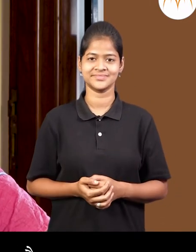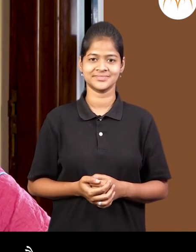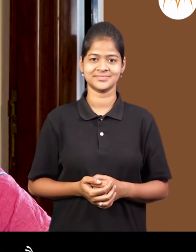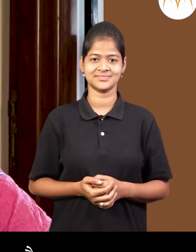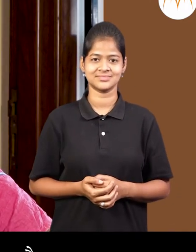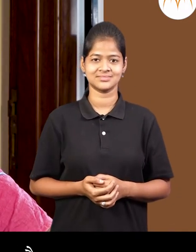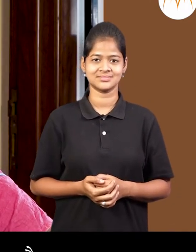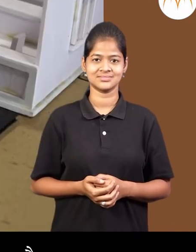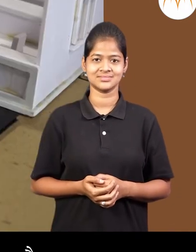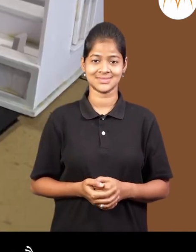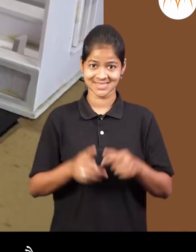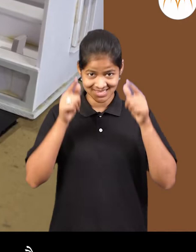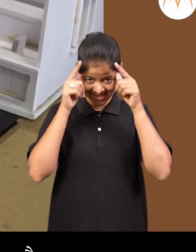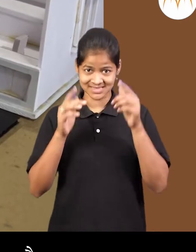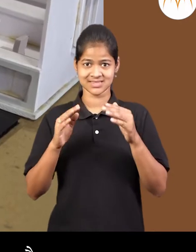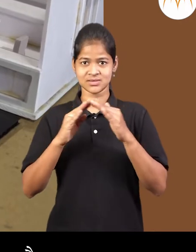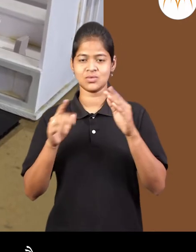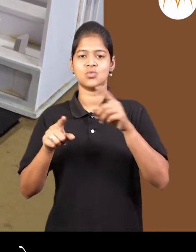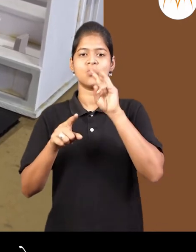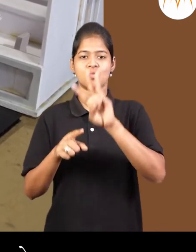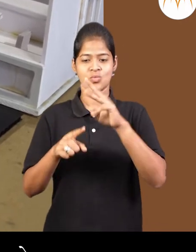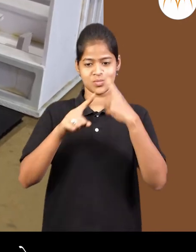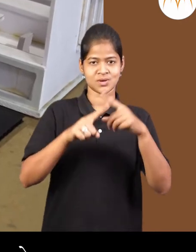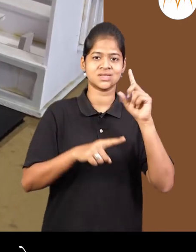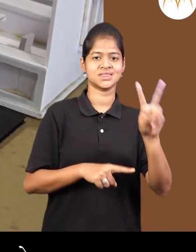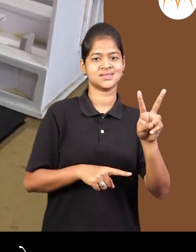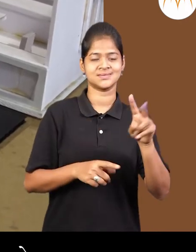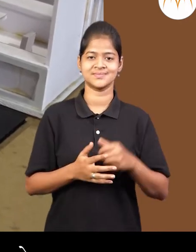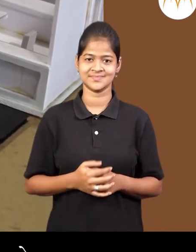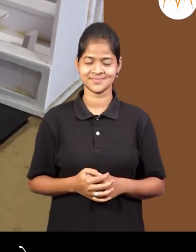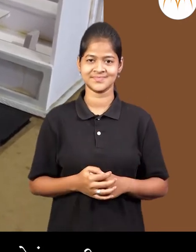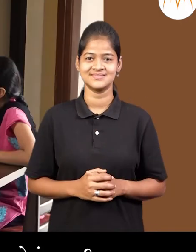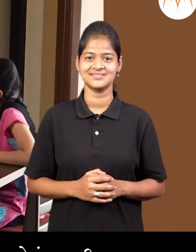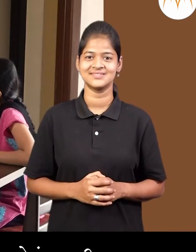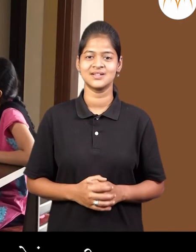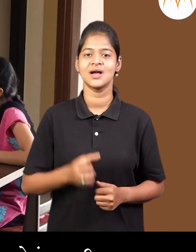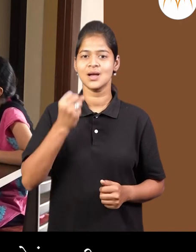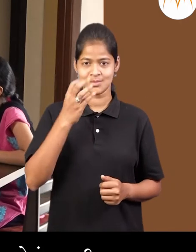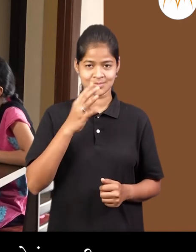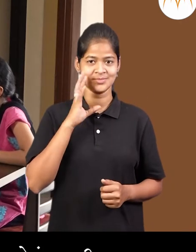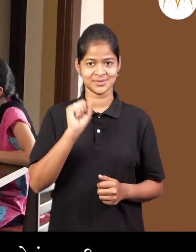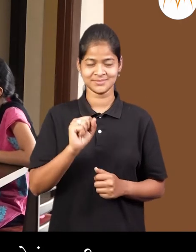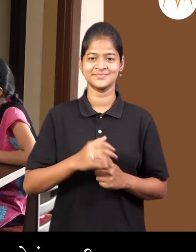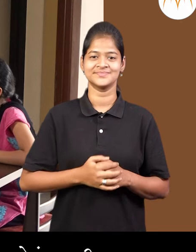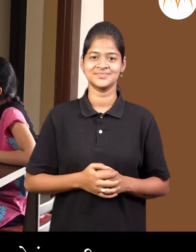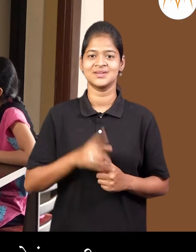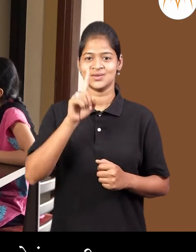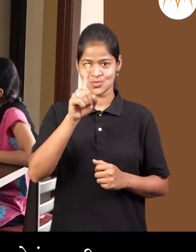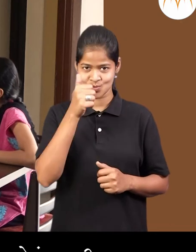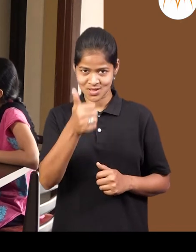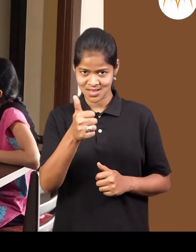गोठ्याचं क्षेत्रफळ 6 चौरस, 3 उभे आणि 2 आडवे. हा, मग हे सगळे अंक बघून काही लक्षात येत